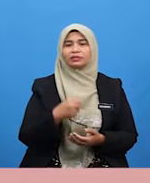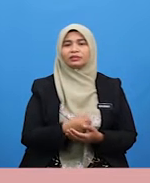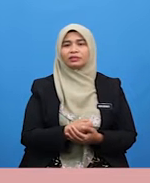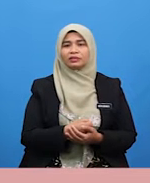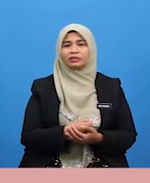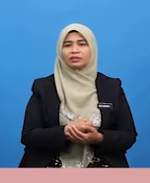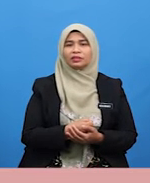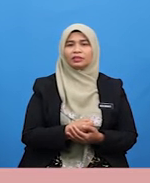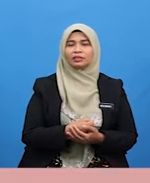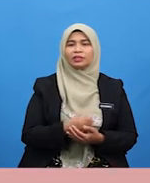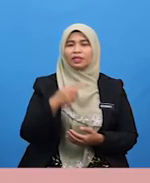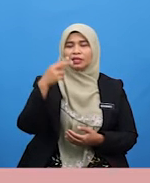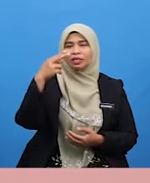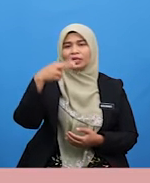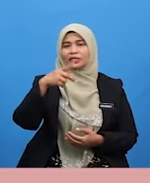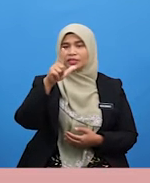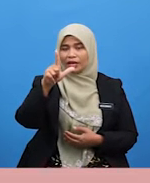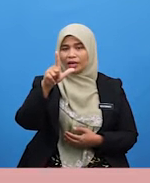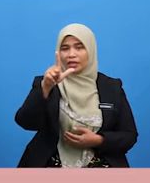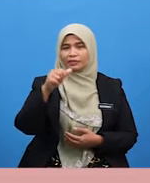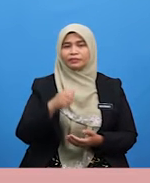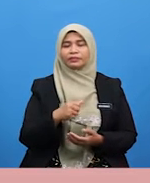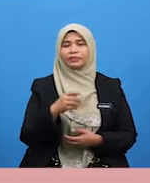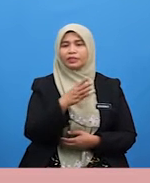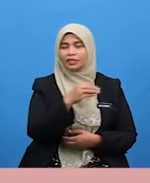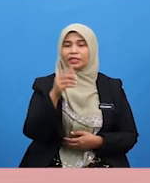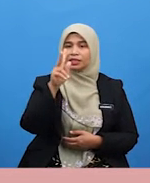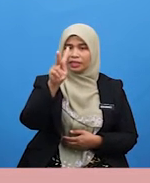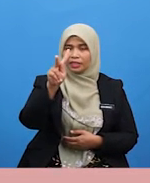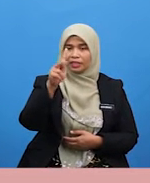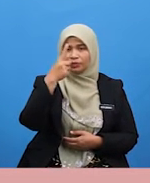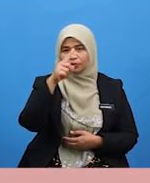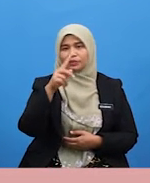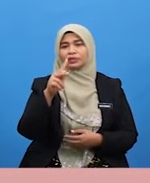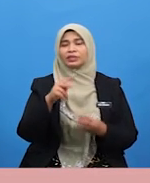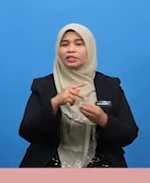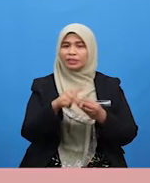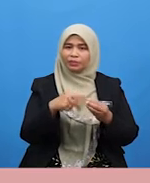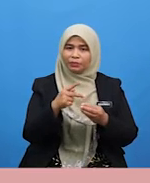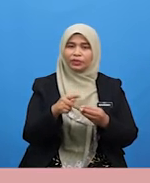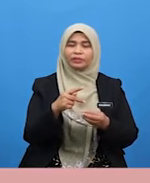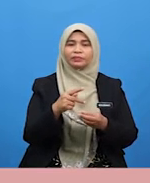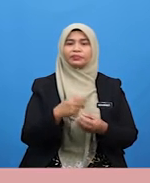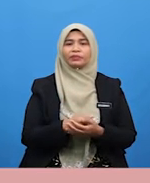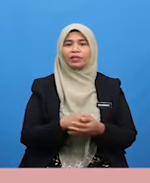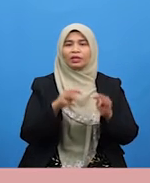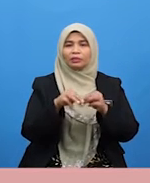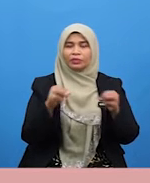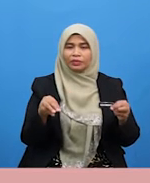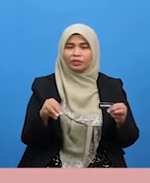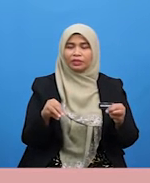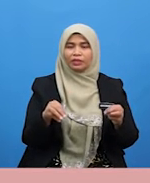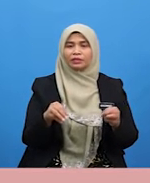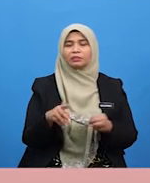H untuk uraian, HL pula untuk uraian lengkap dan K untuk kesimpulan. Murid-murid